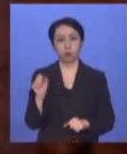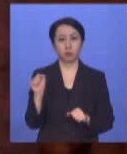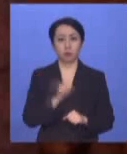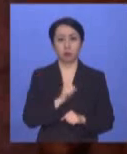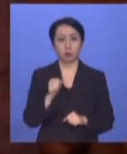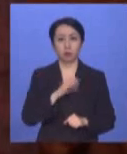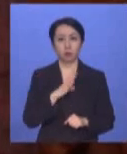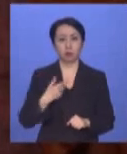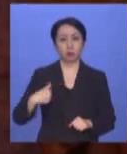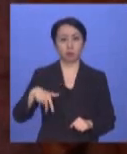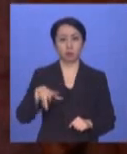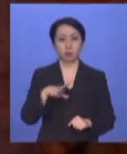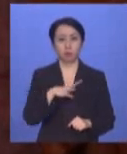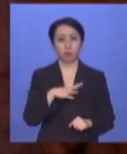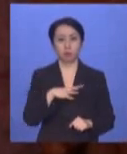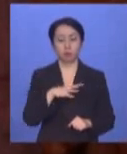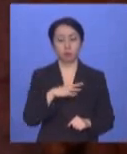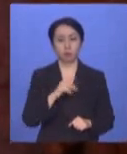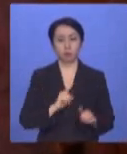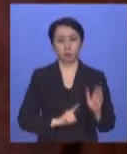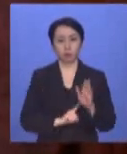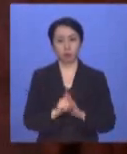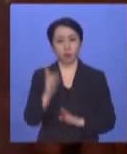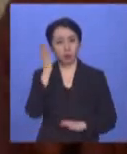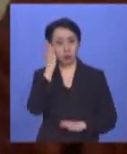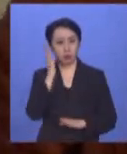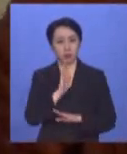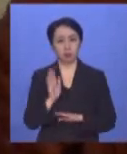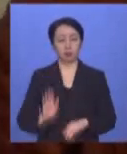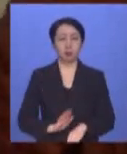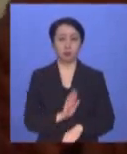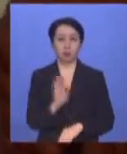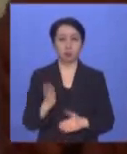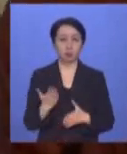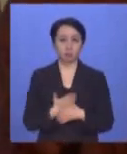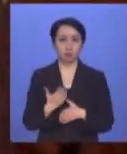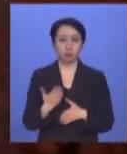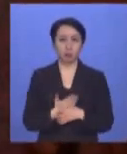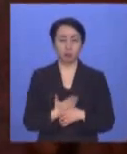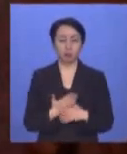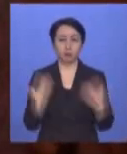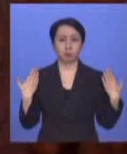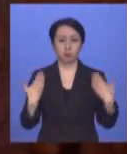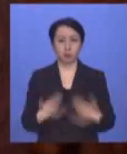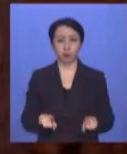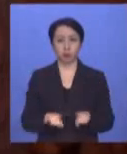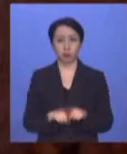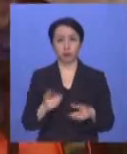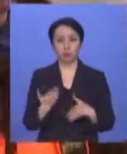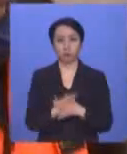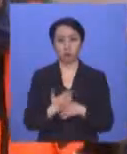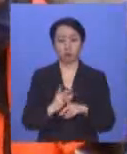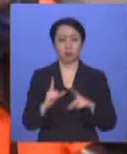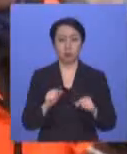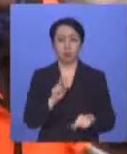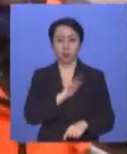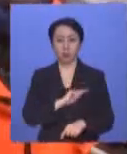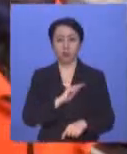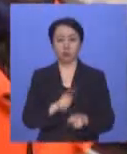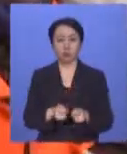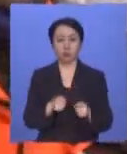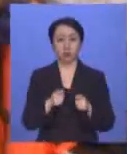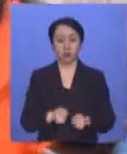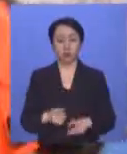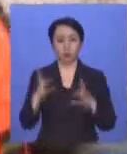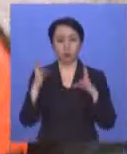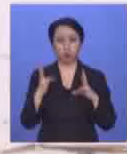И мы с ними тут целыми ночами не спали. Молодцы, помогли нам. Вещи помогли тоже вытащить кое-какие. Сотрудниками департамента